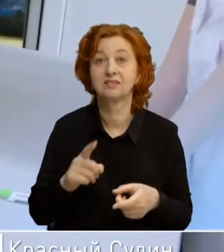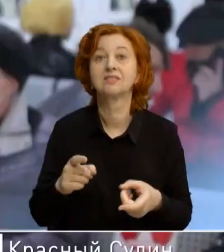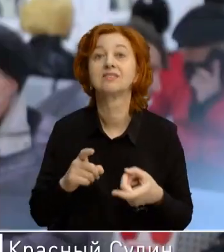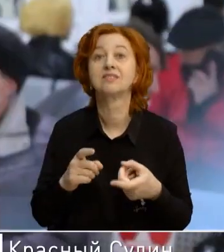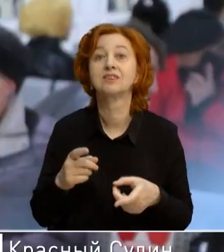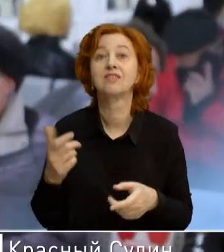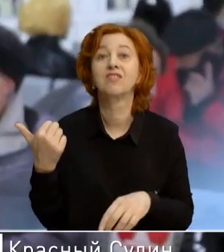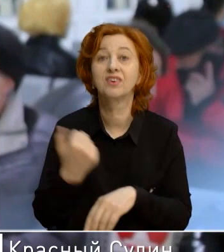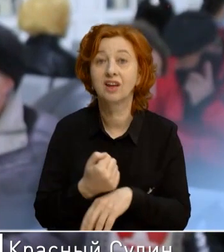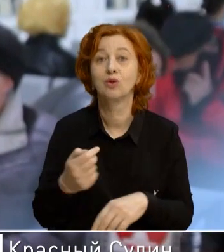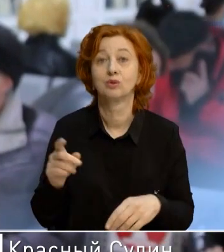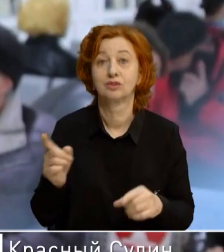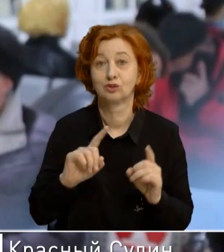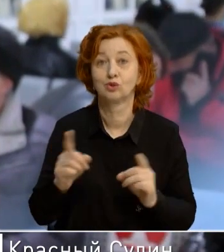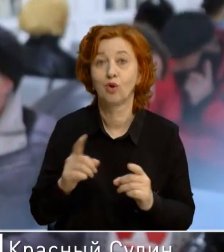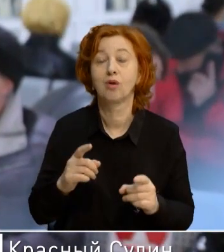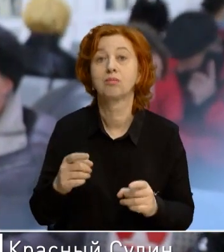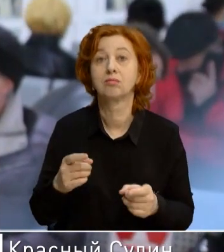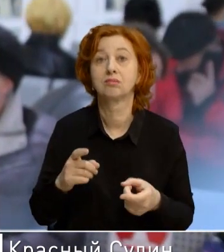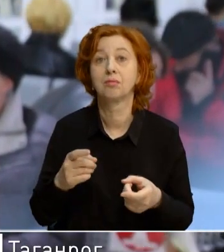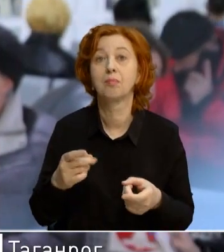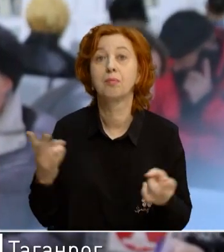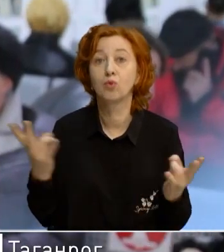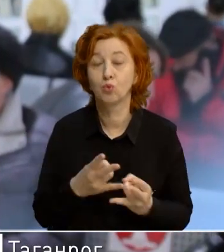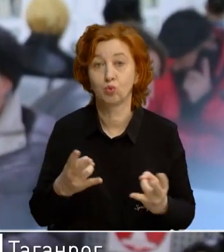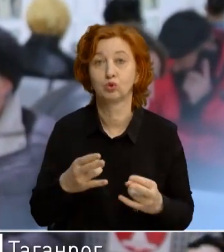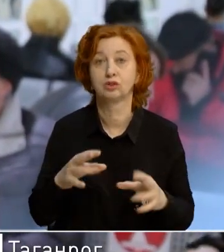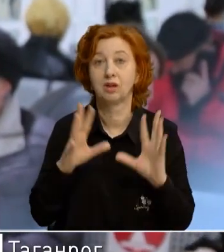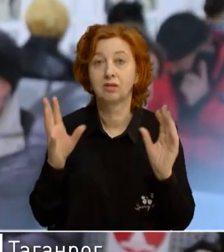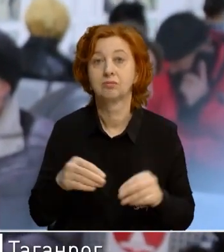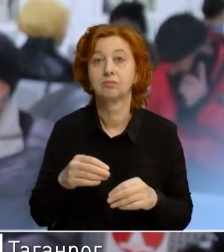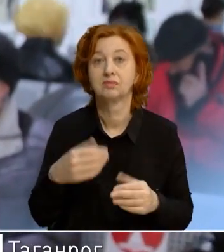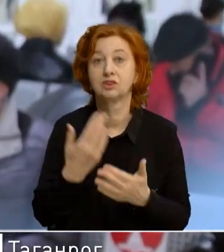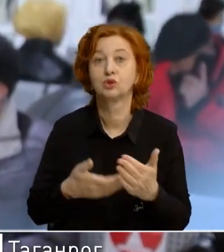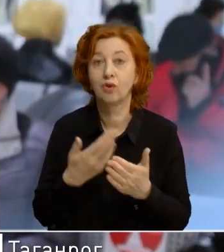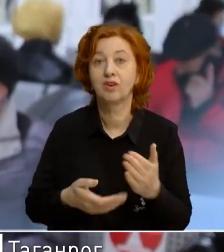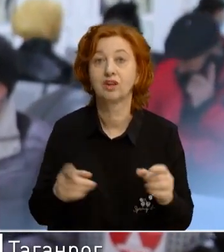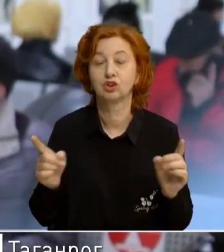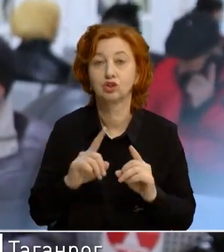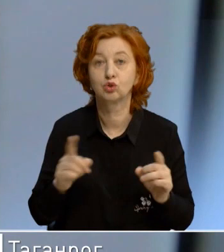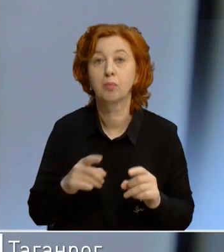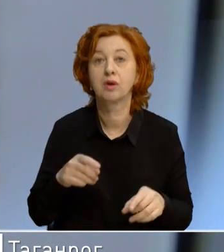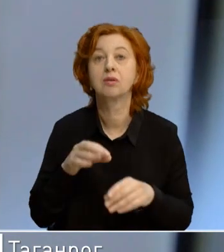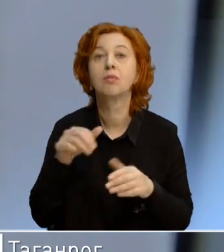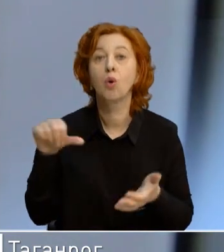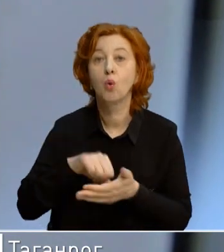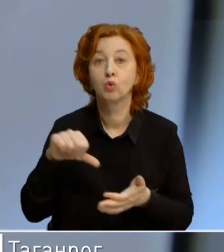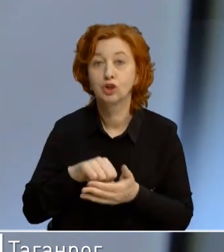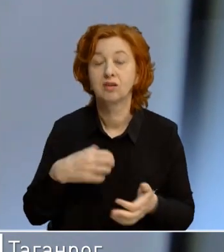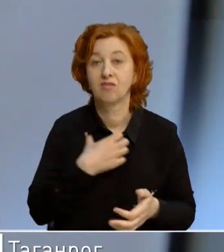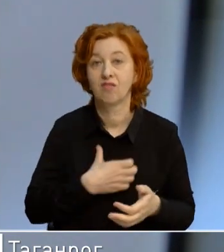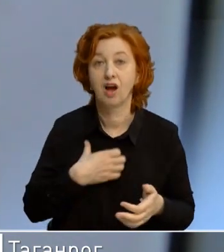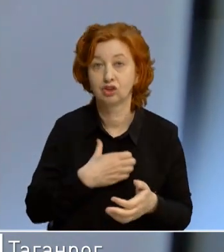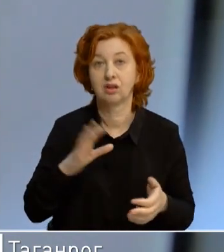своим вот этим поступком я хочу призвать всех своих коллег, чтобы они приняли участие в этом важном